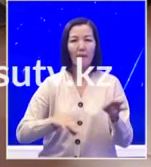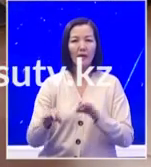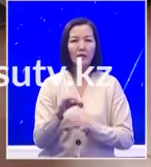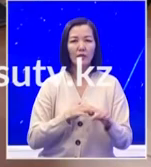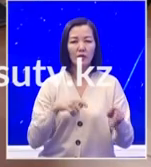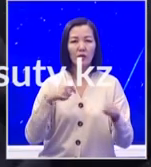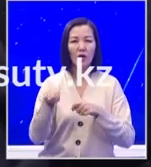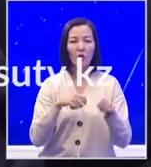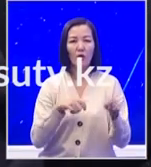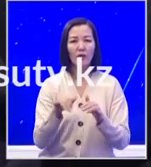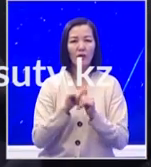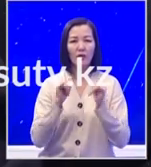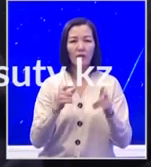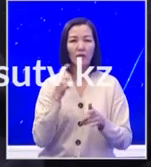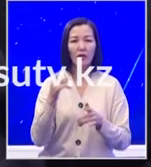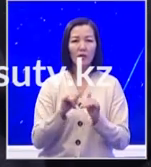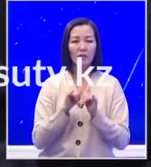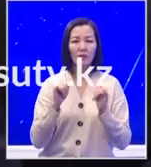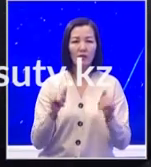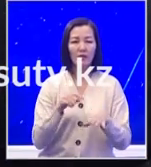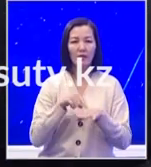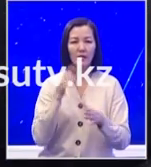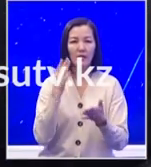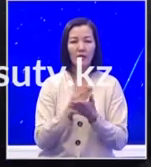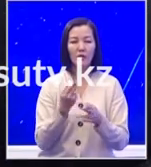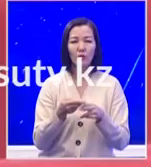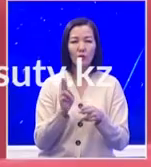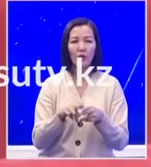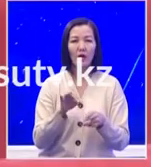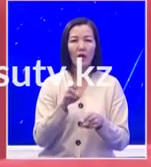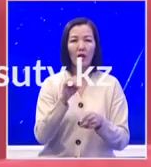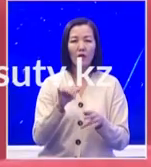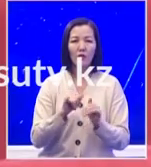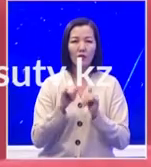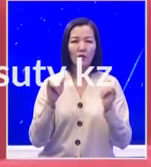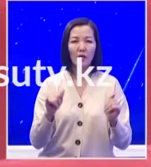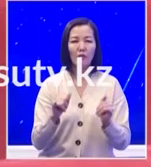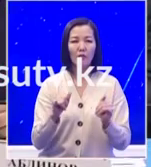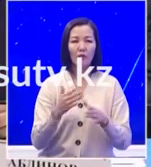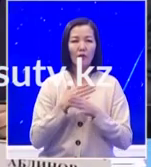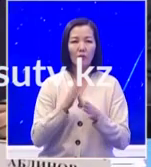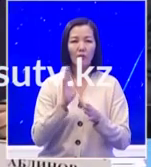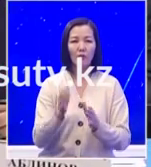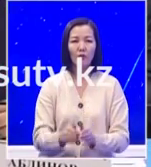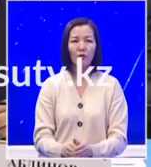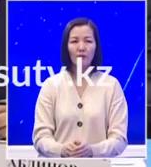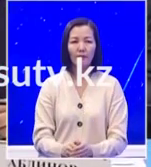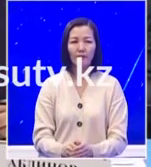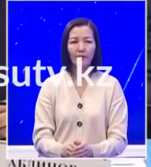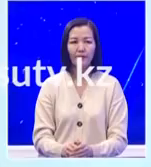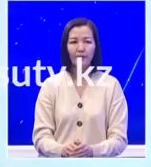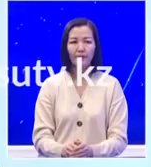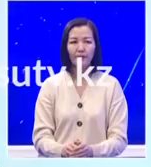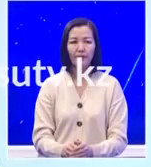жұмысын жетілдіріп, облыс экономикасын ілгерілетпек. Сондай-ақ, Алакөл ауданының дамуына оң серпін бермек.